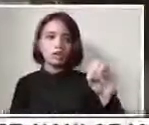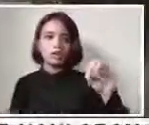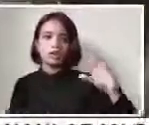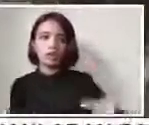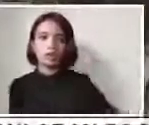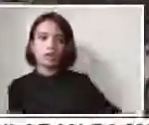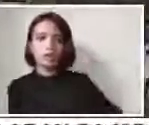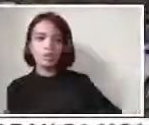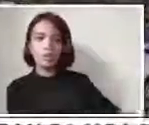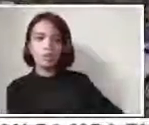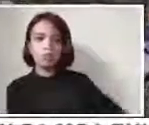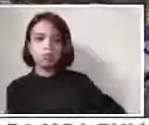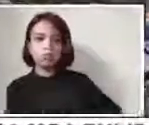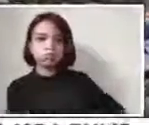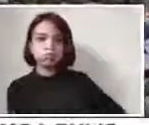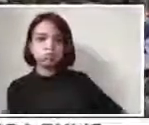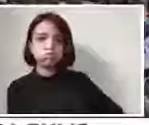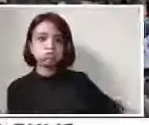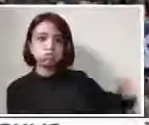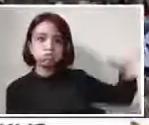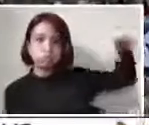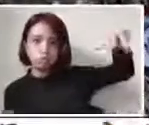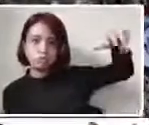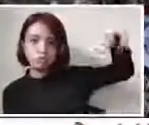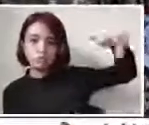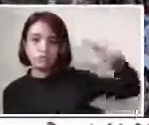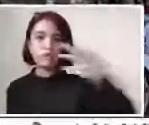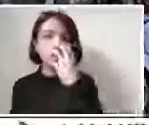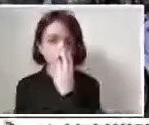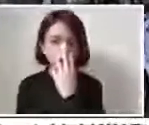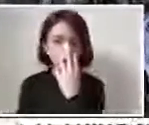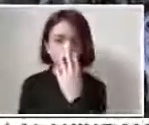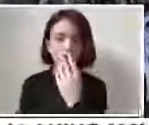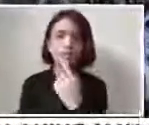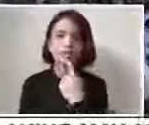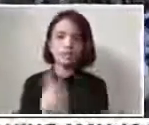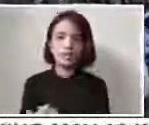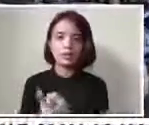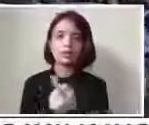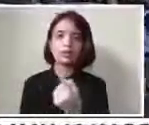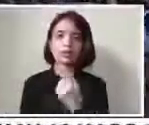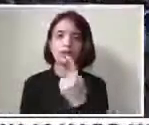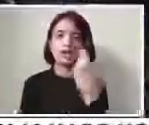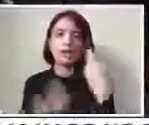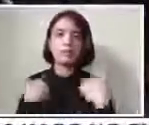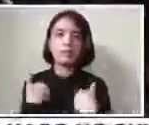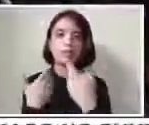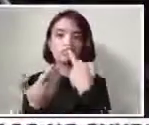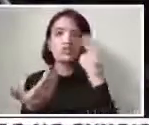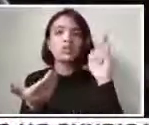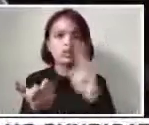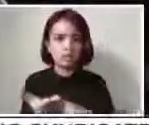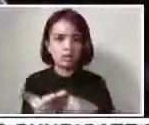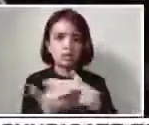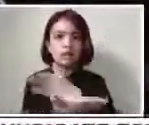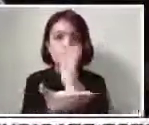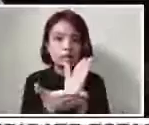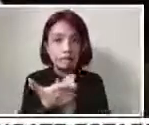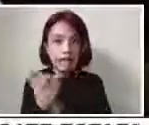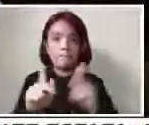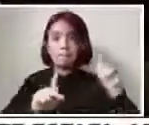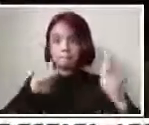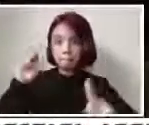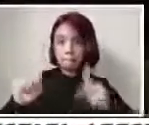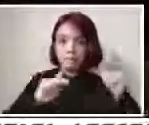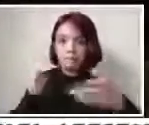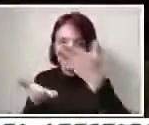variant, ang New South Wales. Lumabas sa pinakahuling datos na nasa 319 ang mga